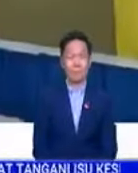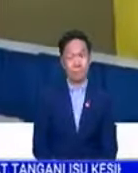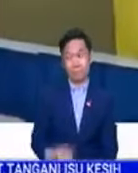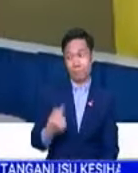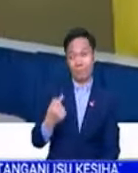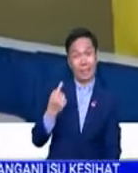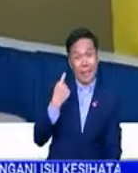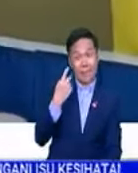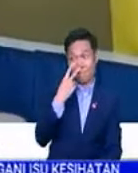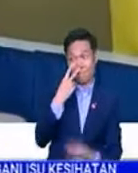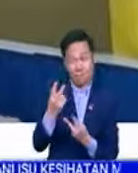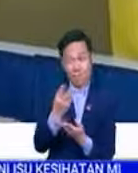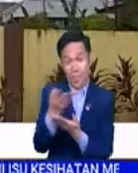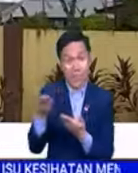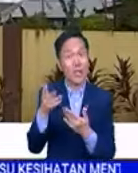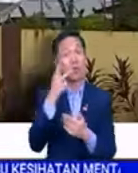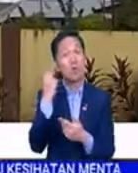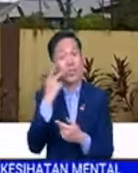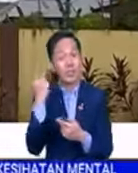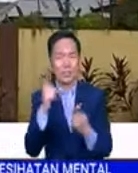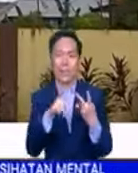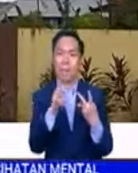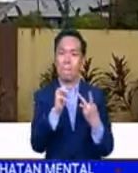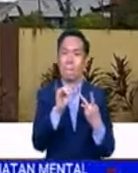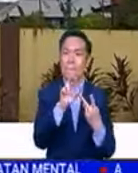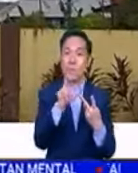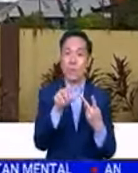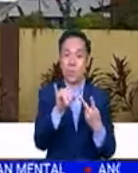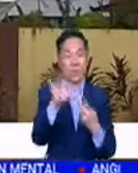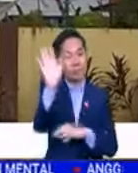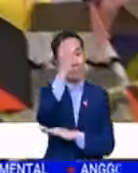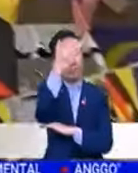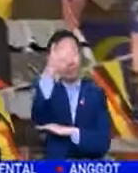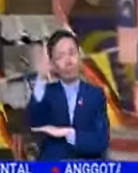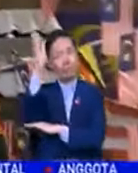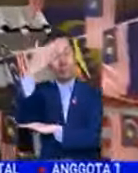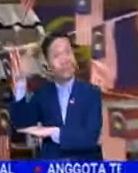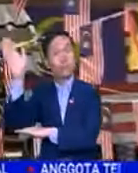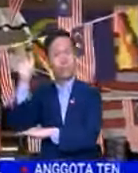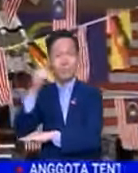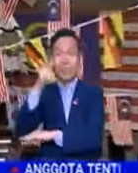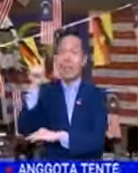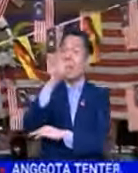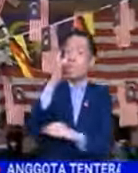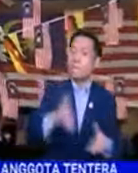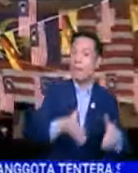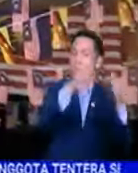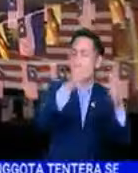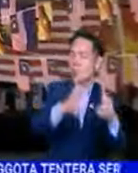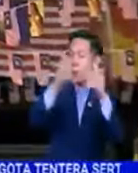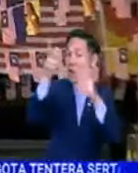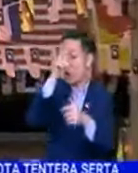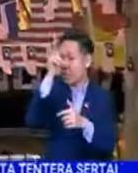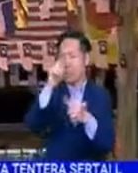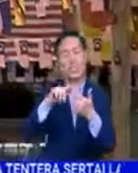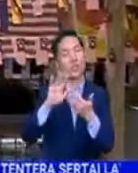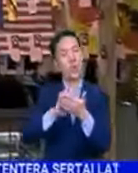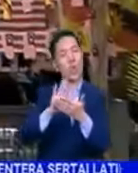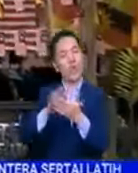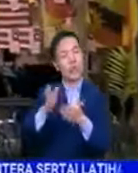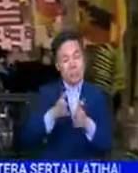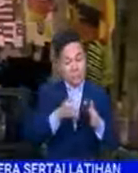Sementara itu, tinjauan di sekitar Bandaraya Kuching dan Miri mendapati bendera Jalur Gemilang dikibarkan di bangunan pejabat kerajaan dan sekolah di